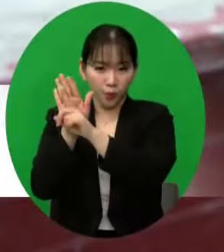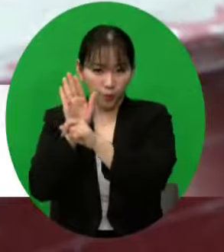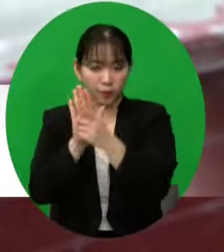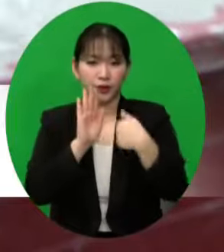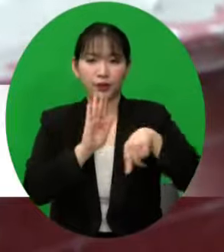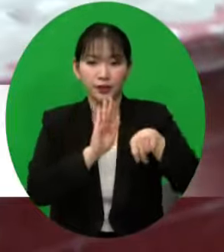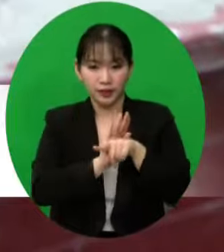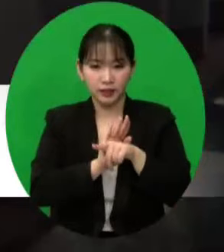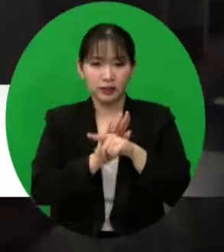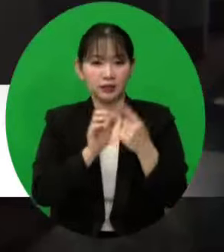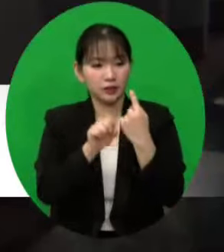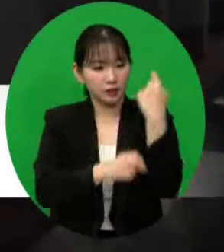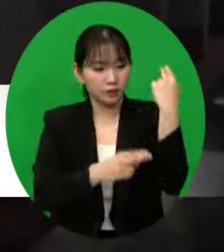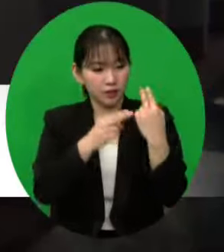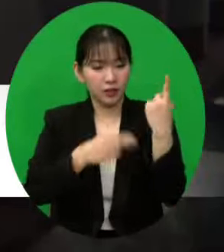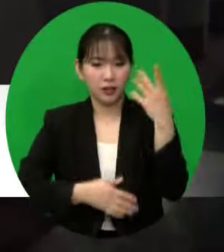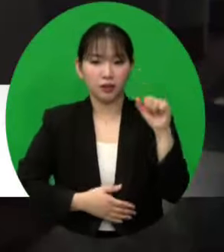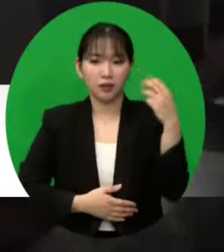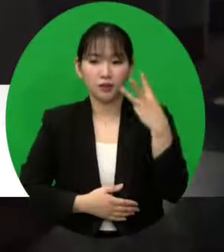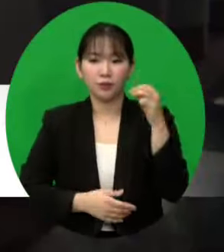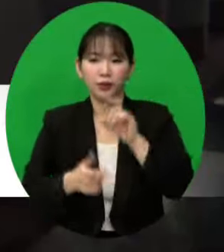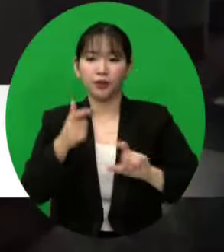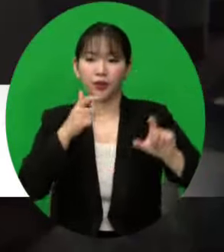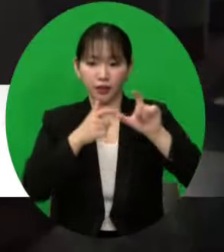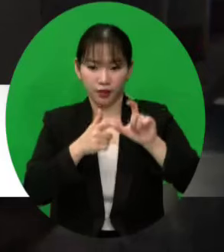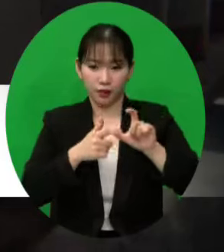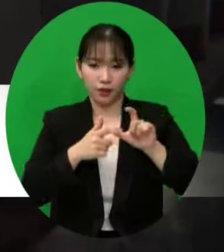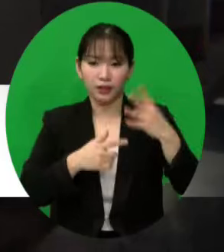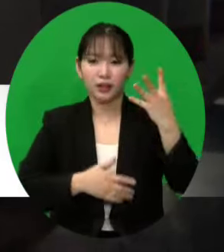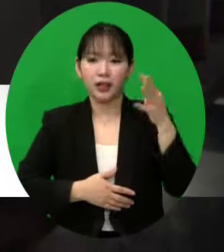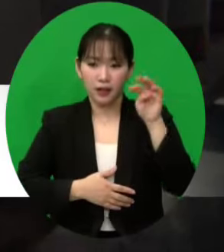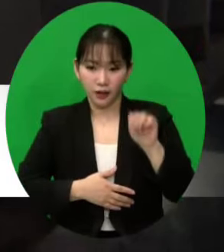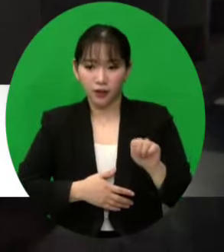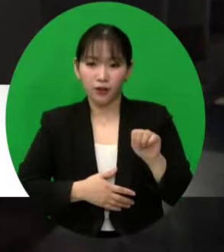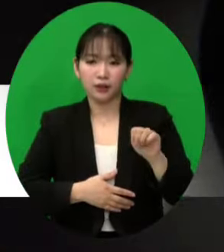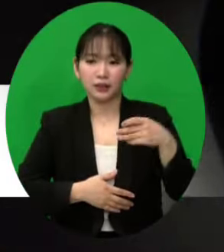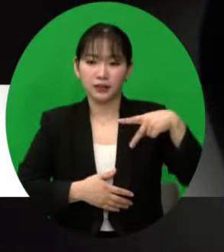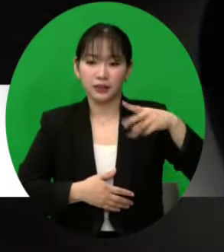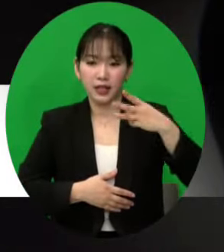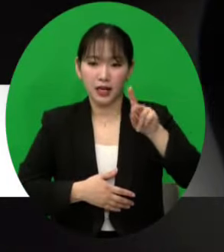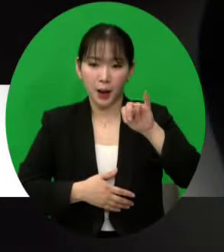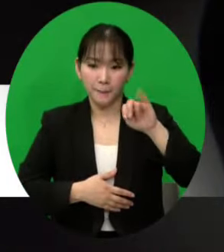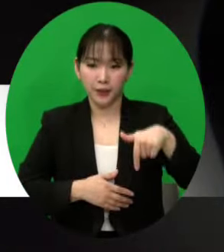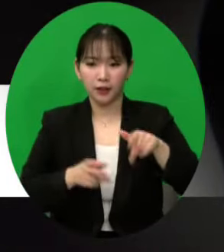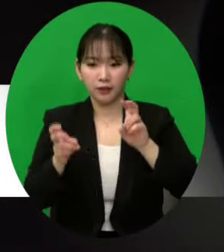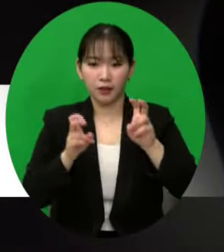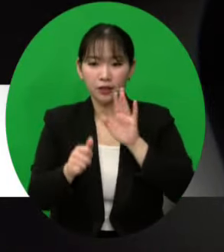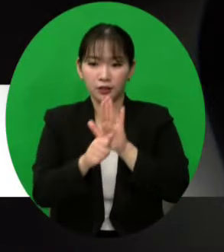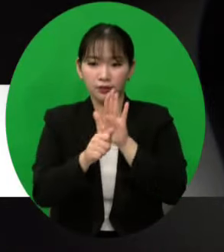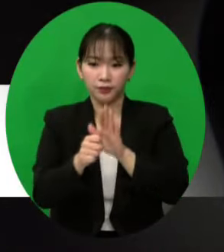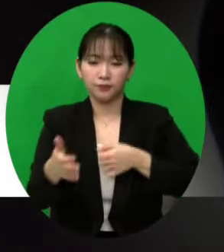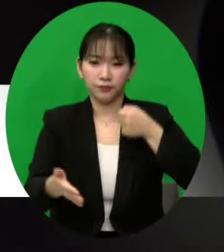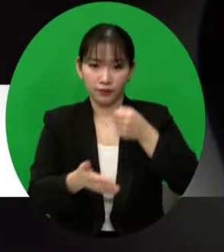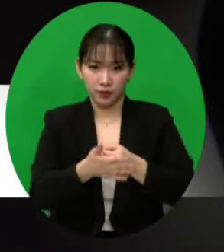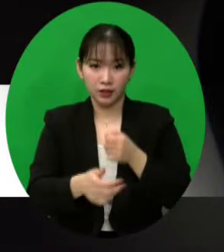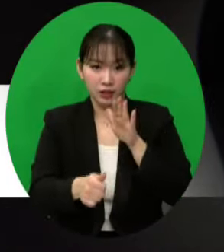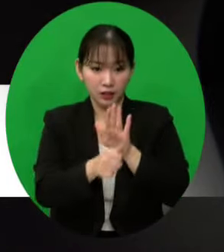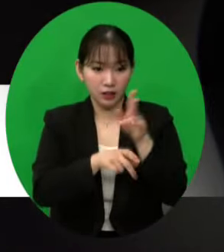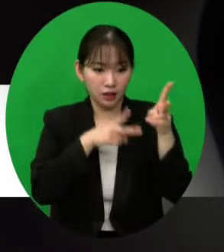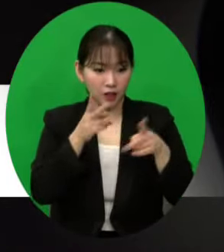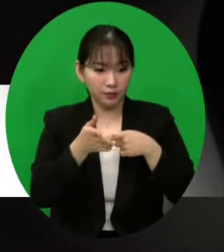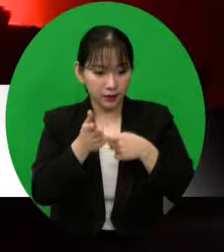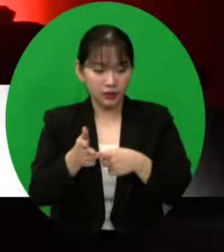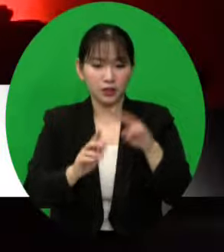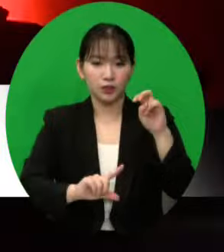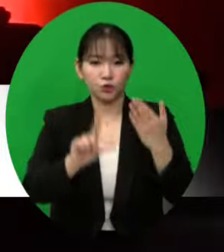위해서 전년 대비 1억 3천만 원 증가한 4억 원을 세라믹 기업에 지원하기로 했습니다. 지원 사업 신청은